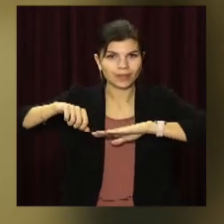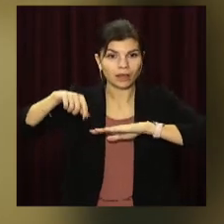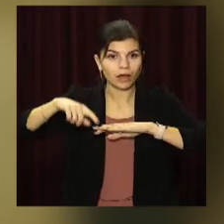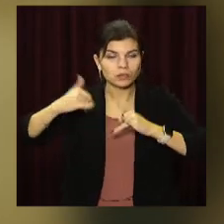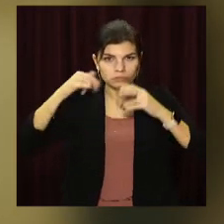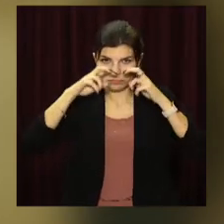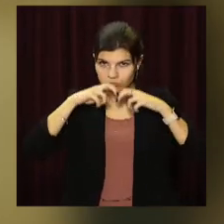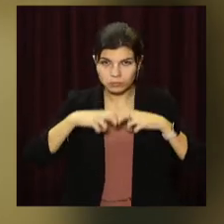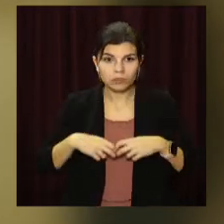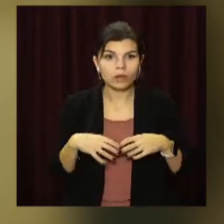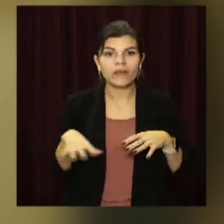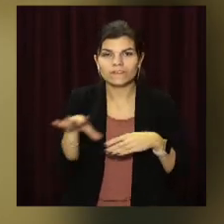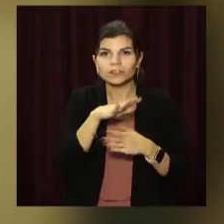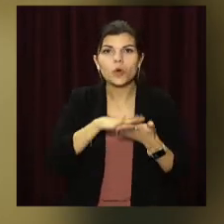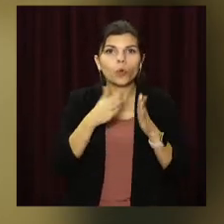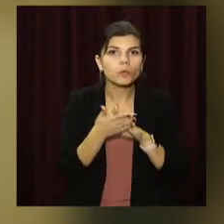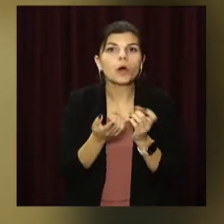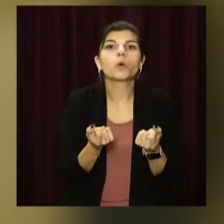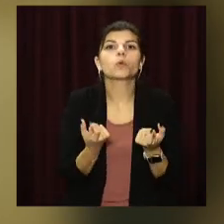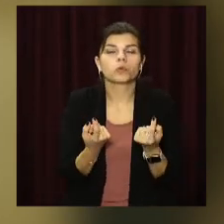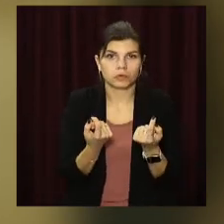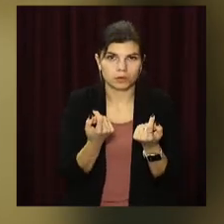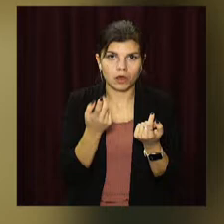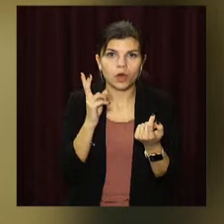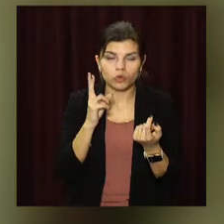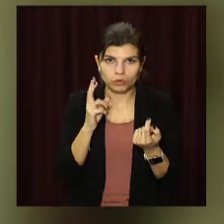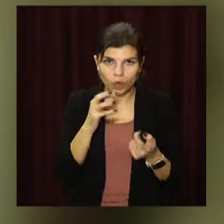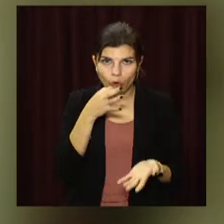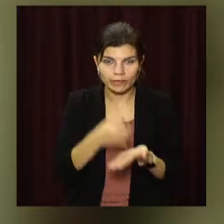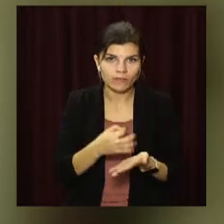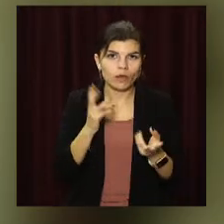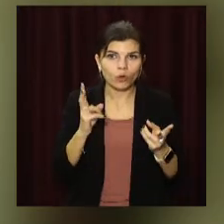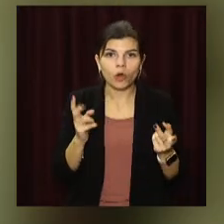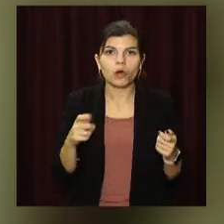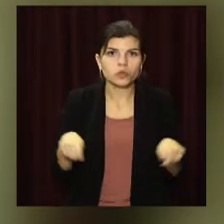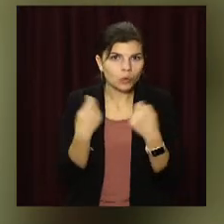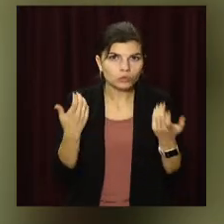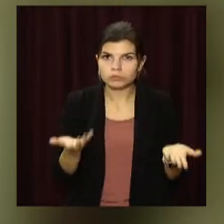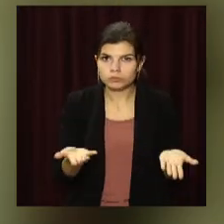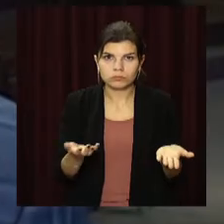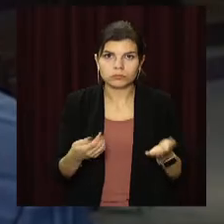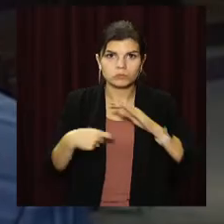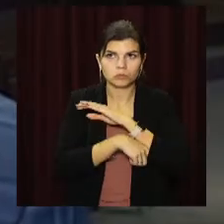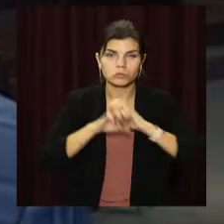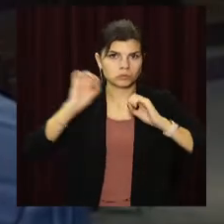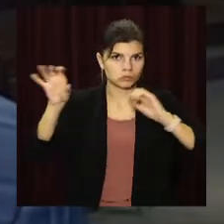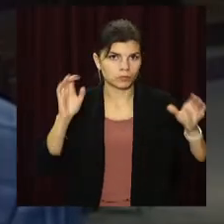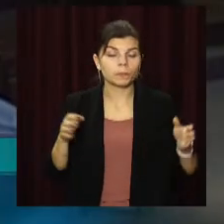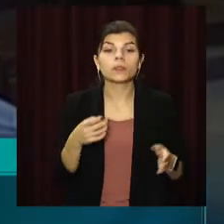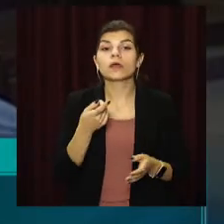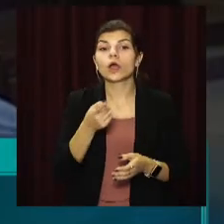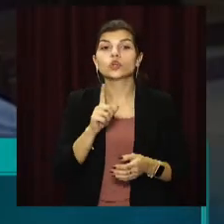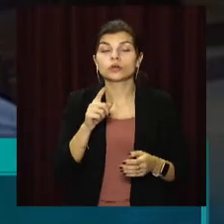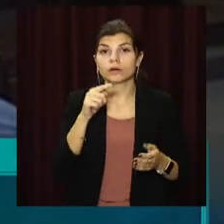оперативно-слідчі дії задля встановлення всіх обставин та учасників вчинення кримінального правопорушення. Встановлено, що